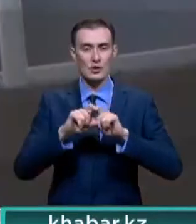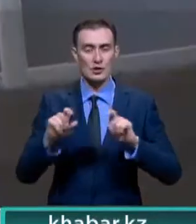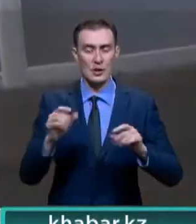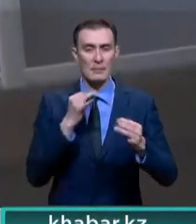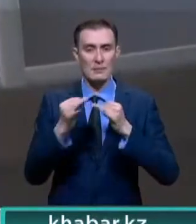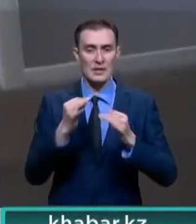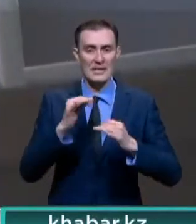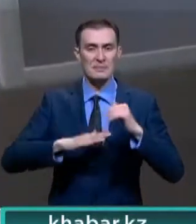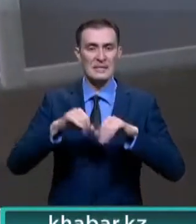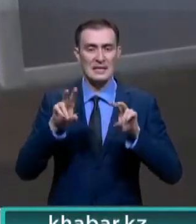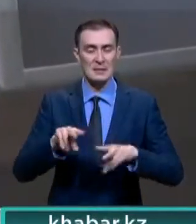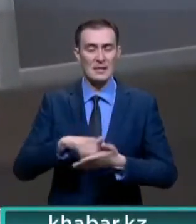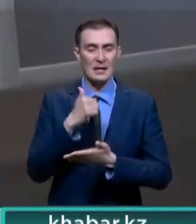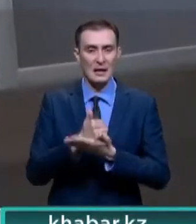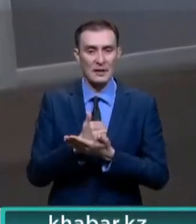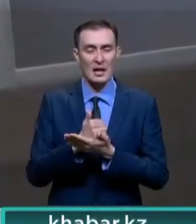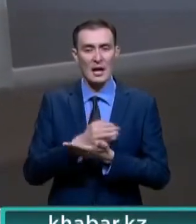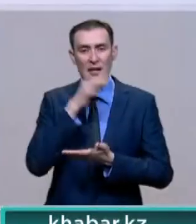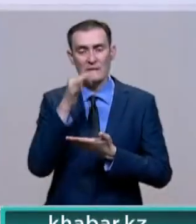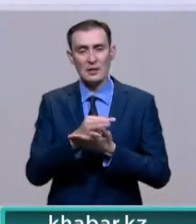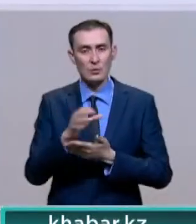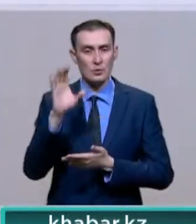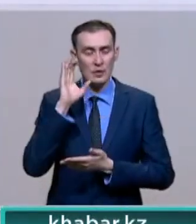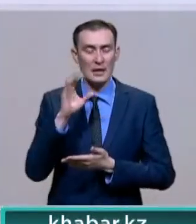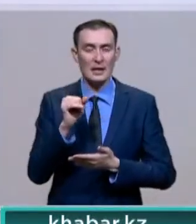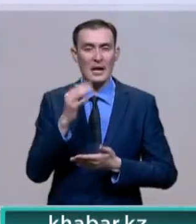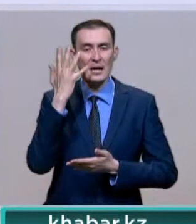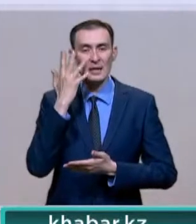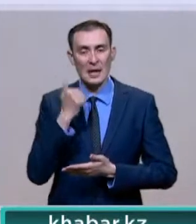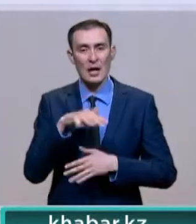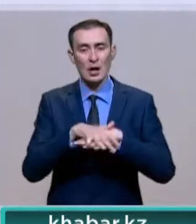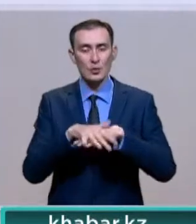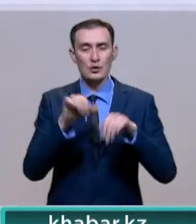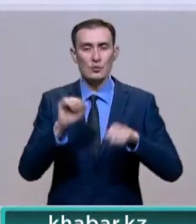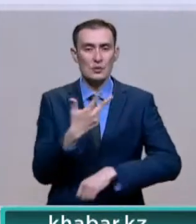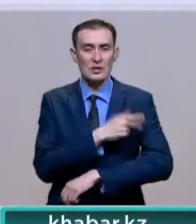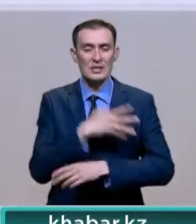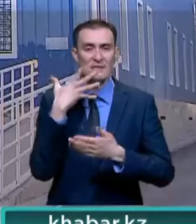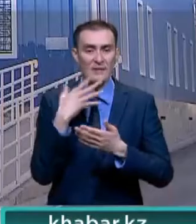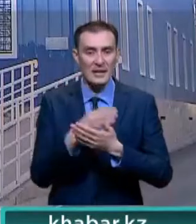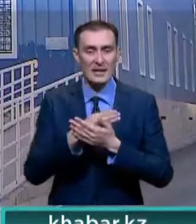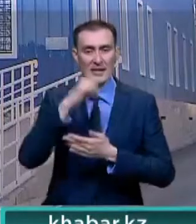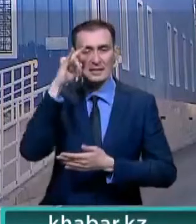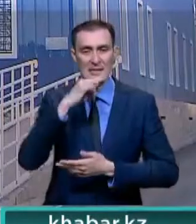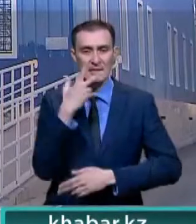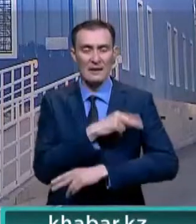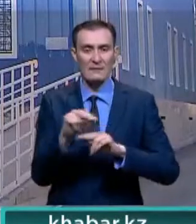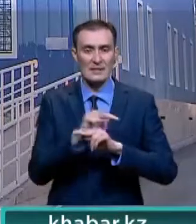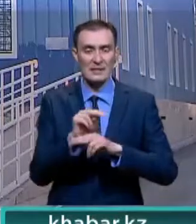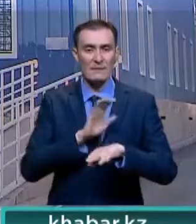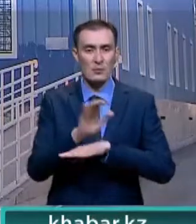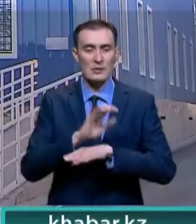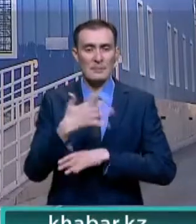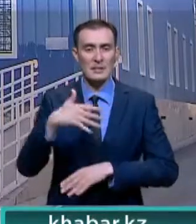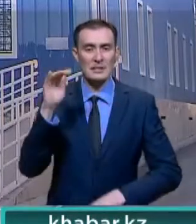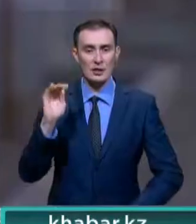пообщались с вирусологами. И самое главное, получили ответ на вопрос, когда все-таки казахстанцы смогут привиться отечественной вакциной. Здесь уже произвели 50